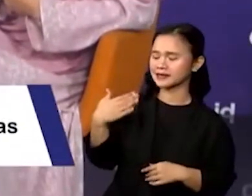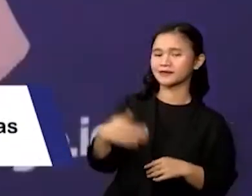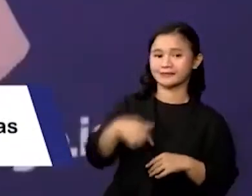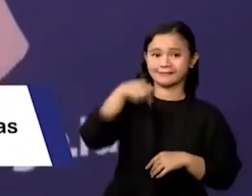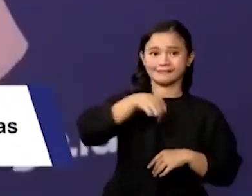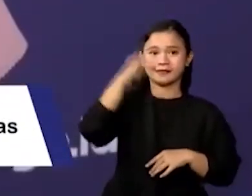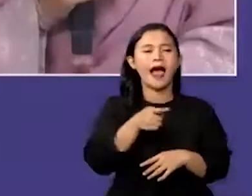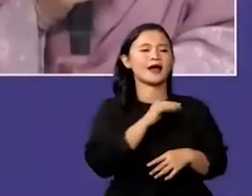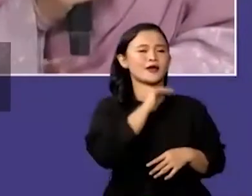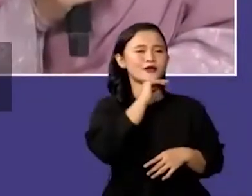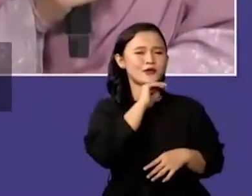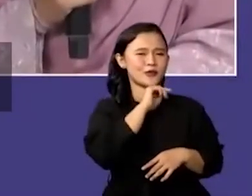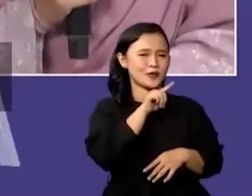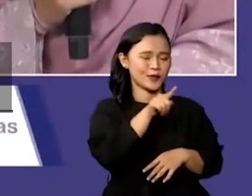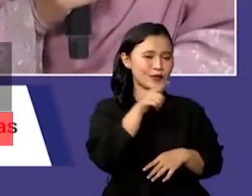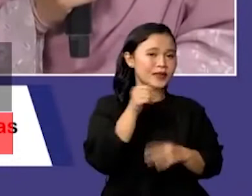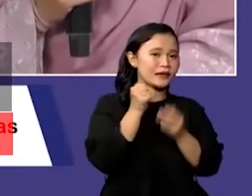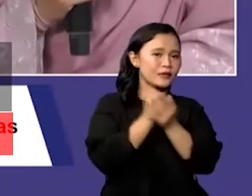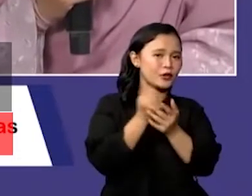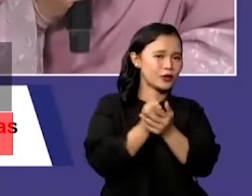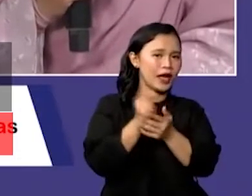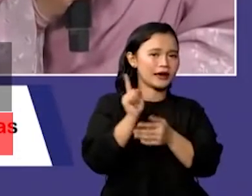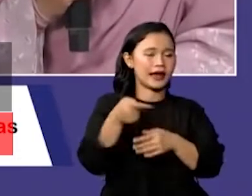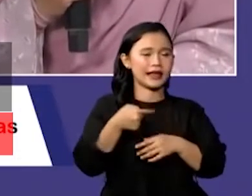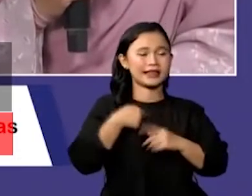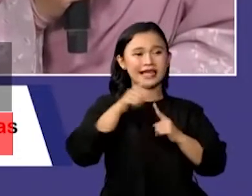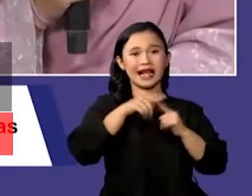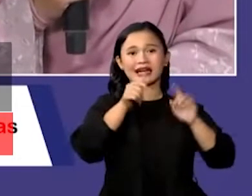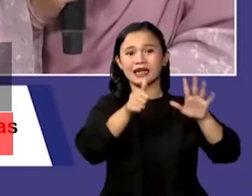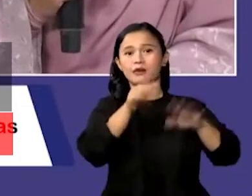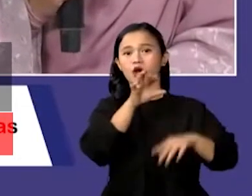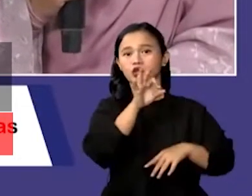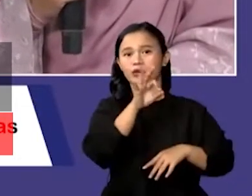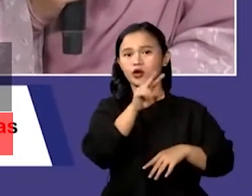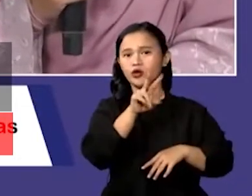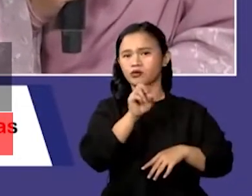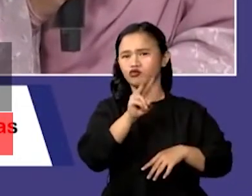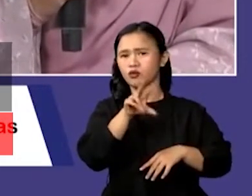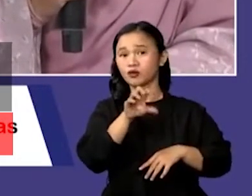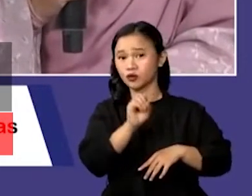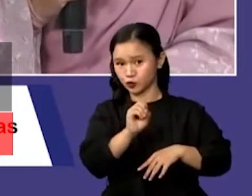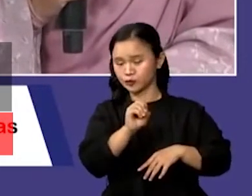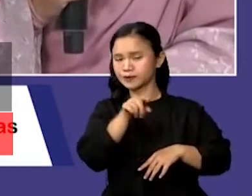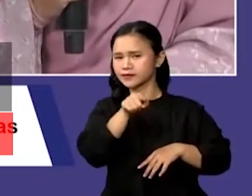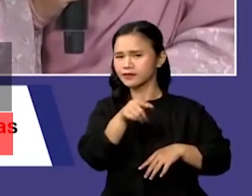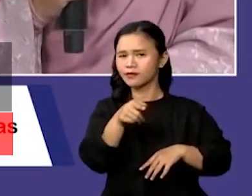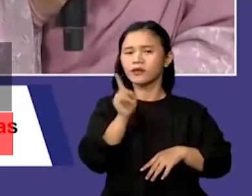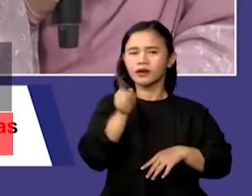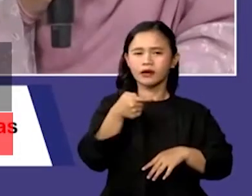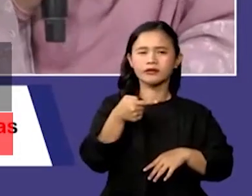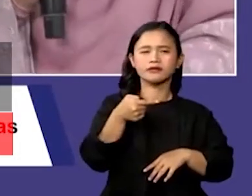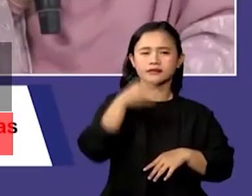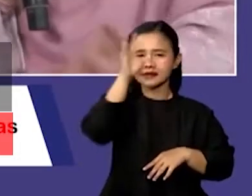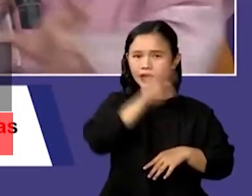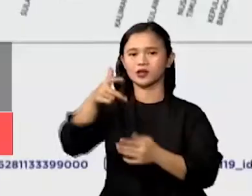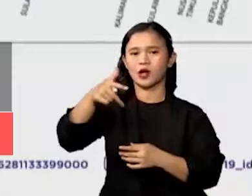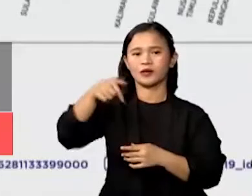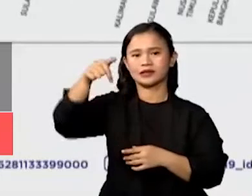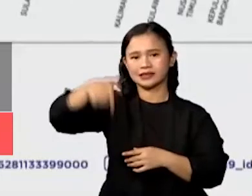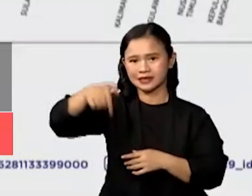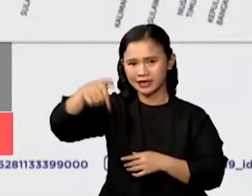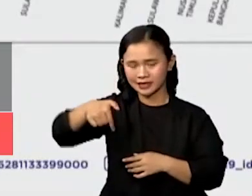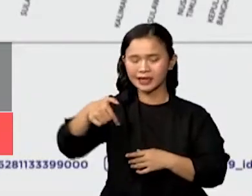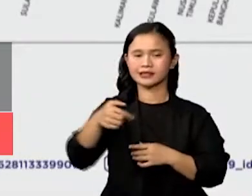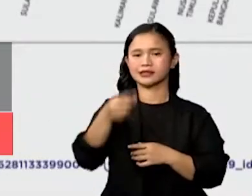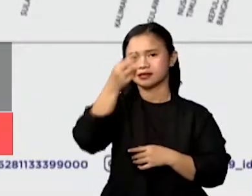dan Teknologi Informasi Satgas Penanganan COVID-19, Dr. Dewi Nur Aisyah, dalam diskusi perkembangan kasus di 10 provinsi